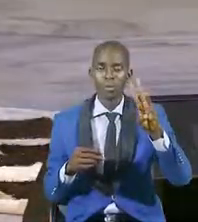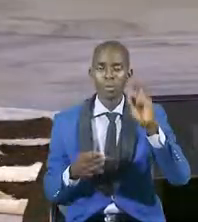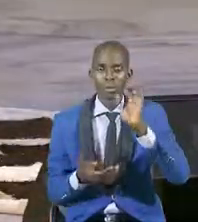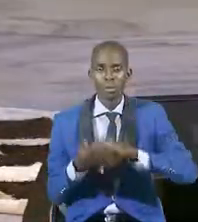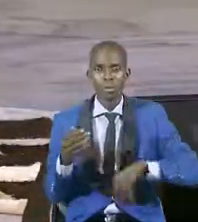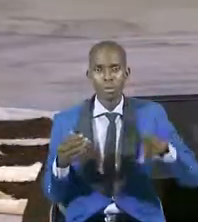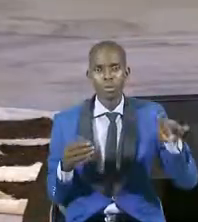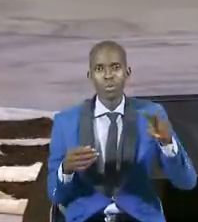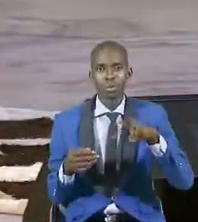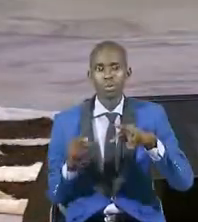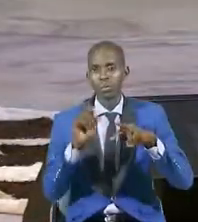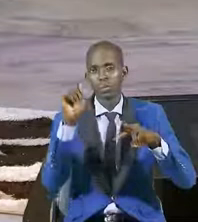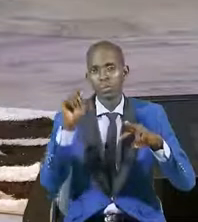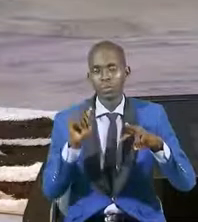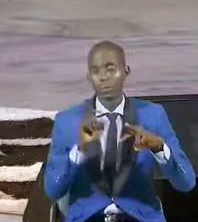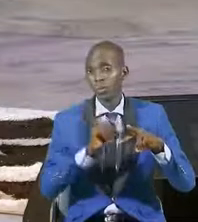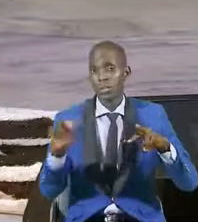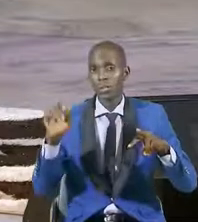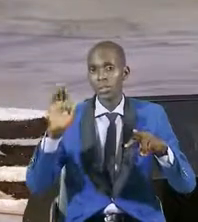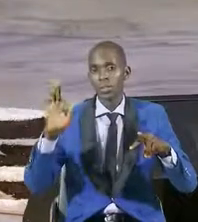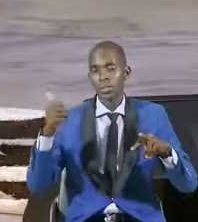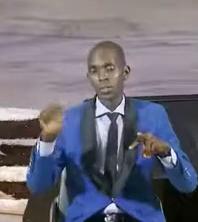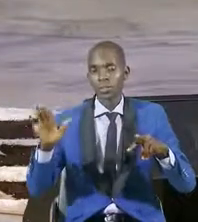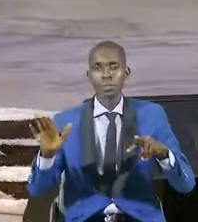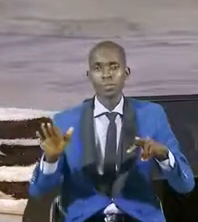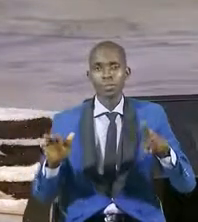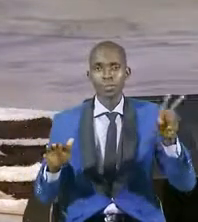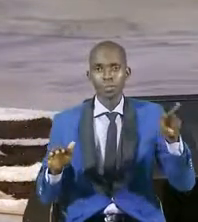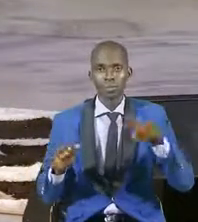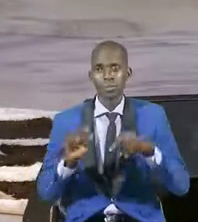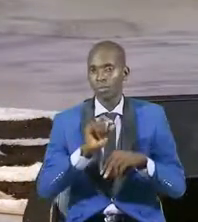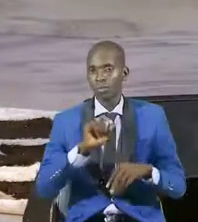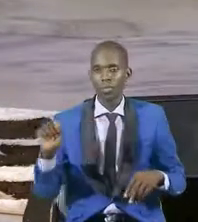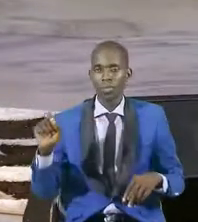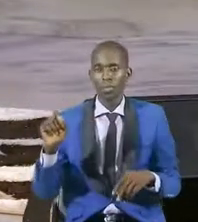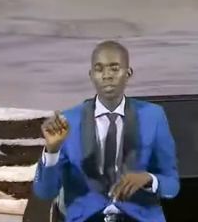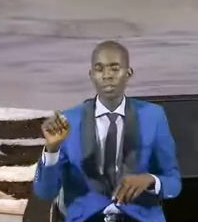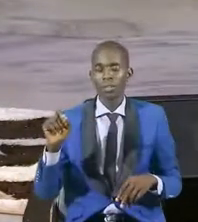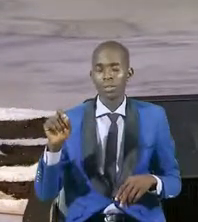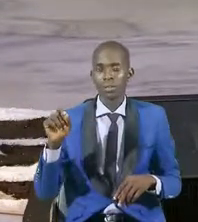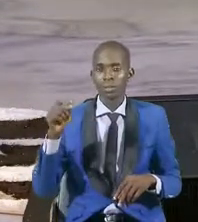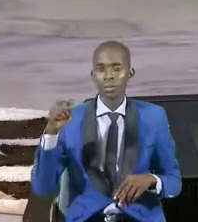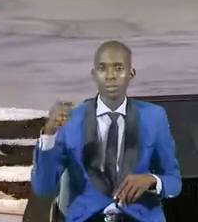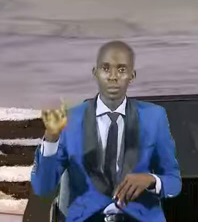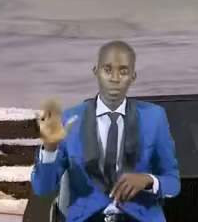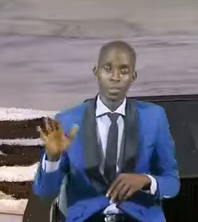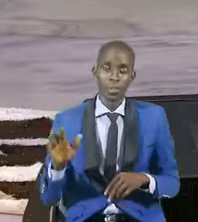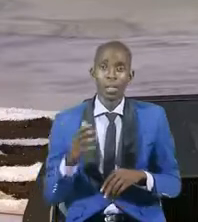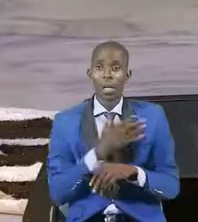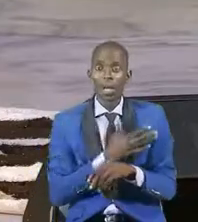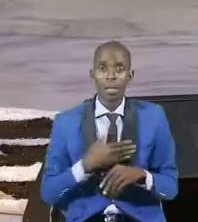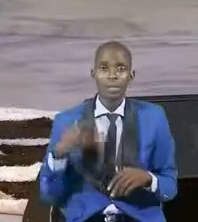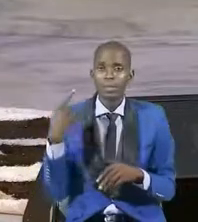Matthieu chapitre 22. Voyons le verset 15. Alors les pharisiens allèrent